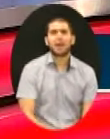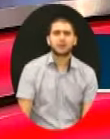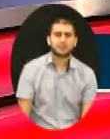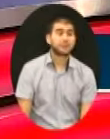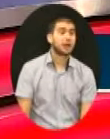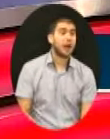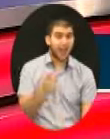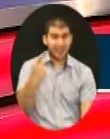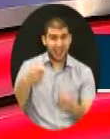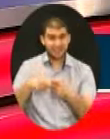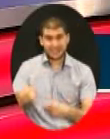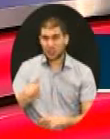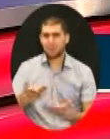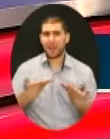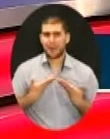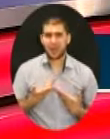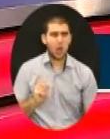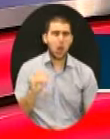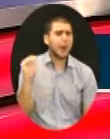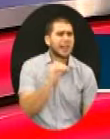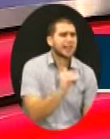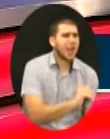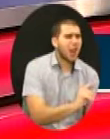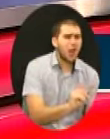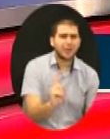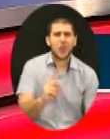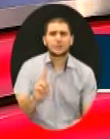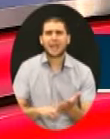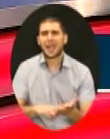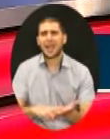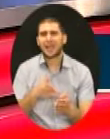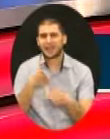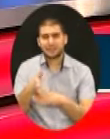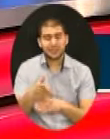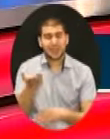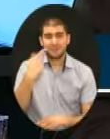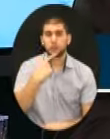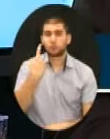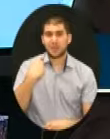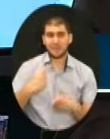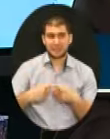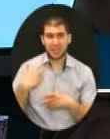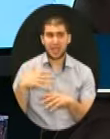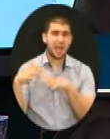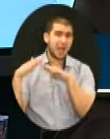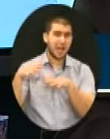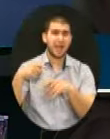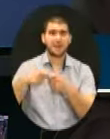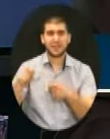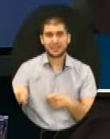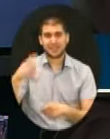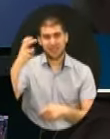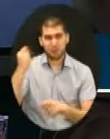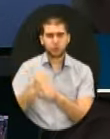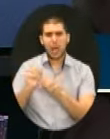שאתה כחבר כנסת לא מקבל את ה... לא יידרדר מצבי. לא זכאי לעלות להר הבית. היה לפני כשנה וחצי עלייה של ח"כים ערבים